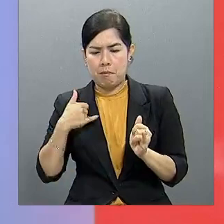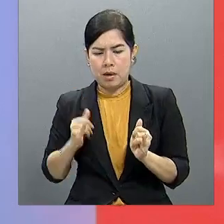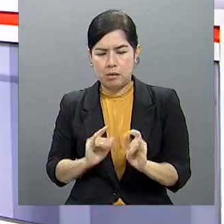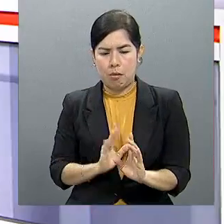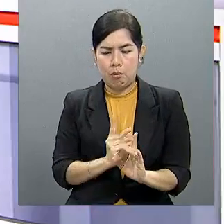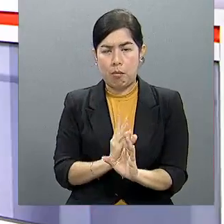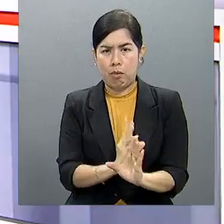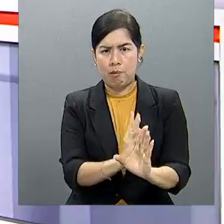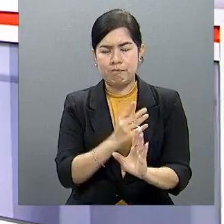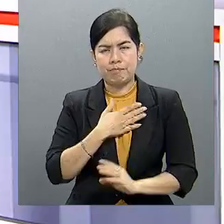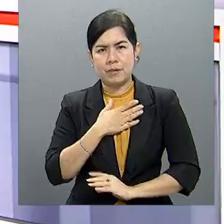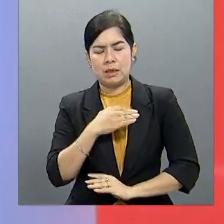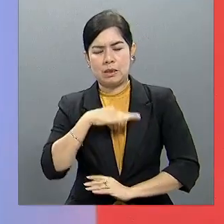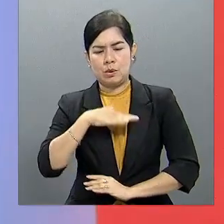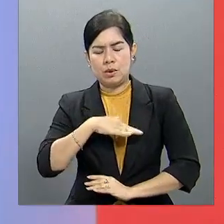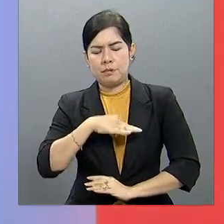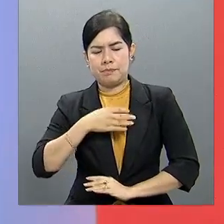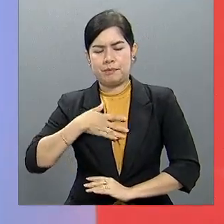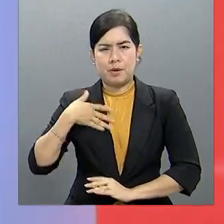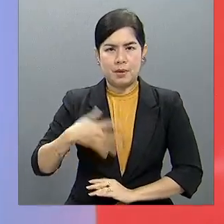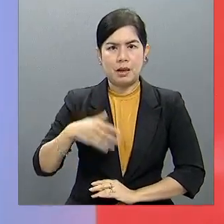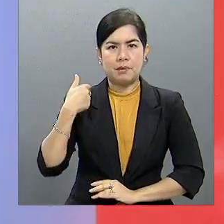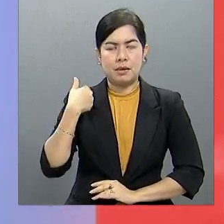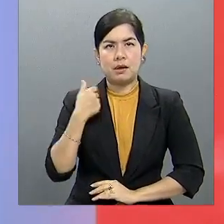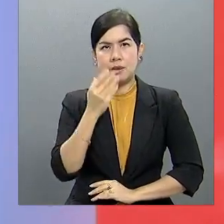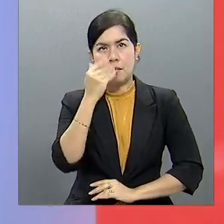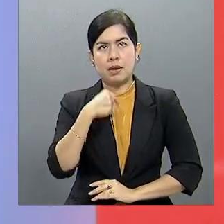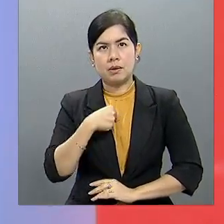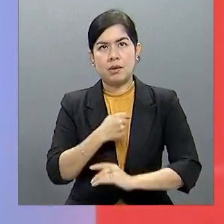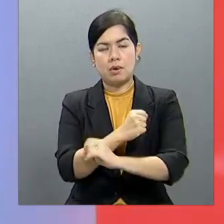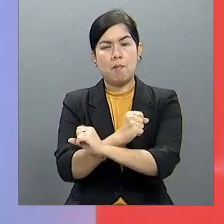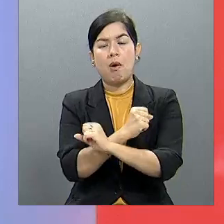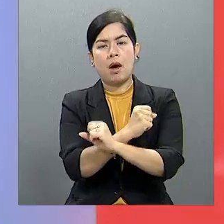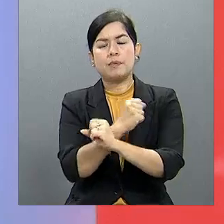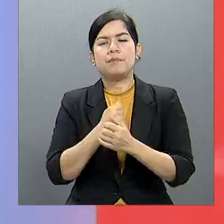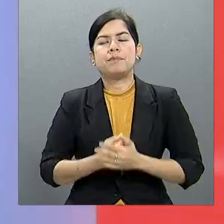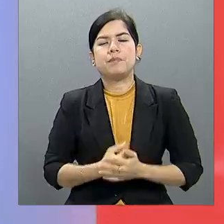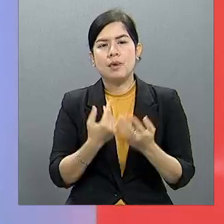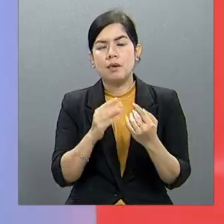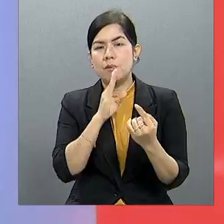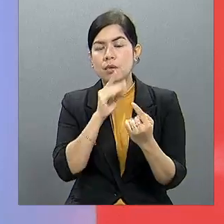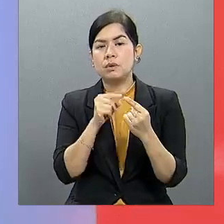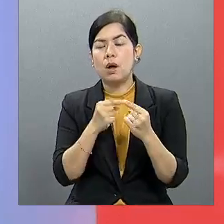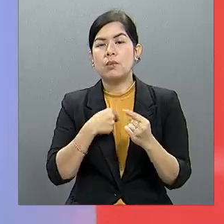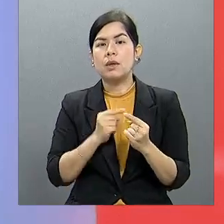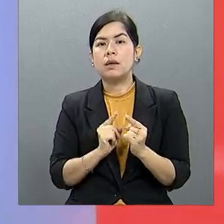้เรารู้สึกดัวนเหอนกัจะรceสกวไม่คอยปลดภัห